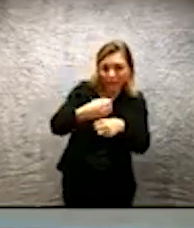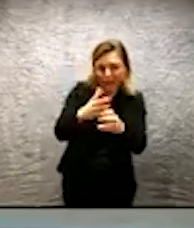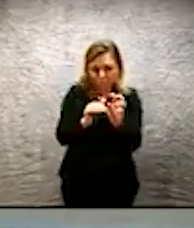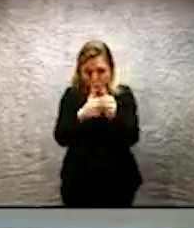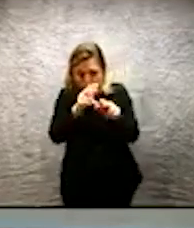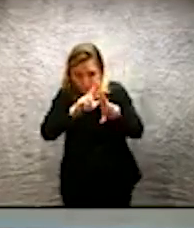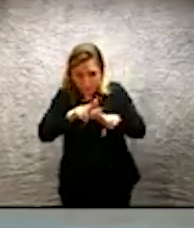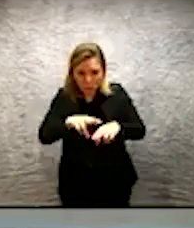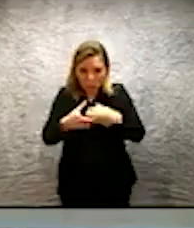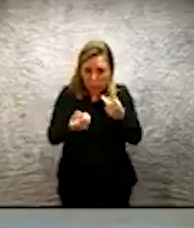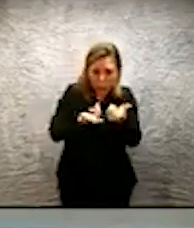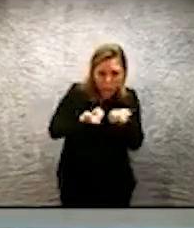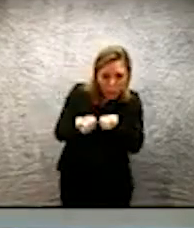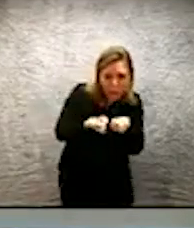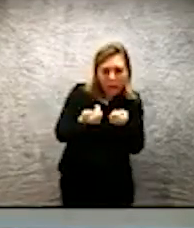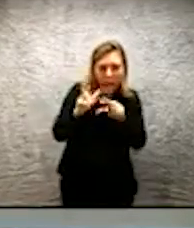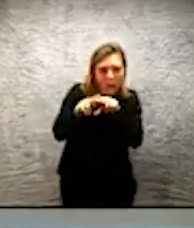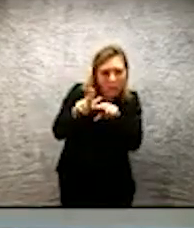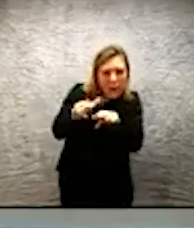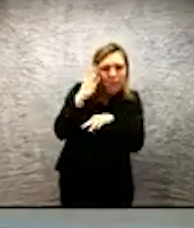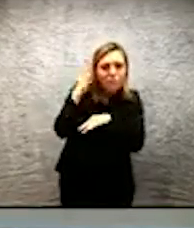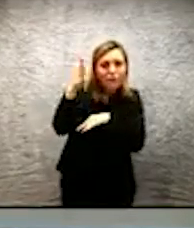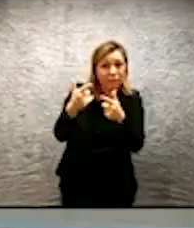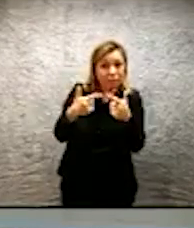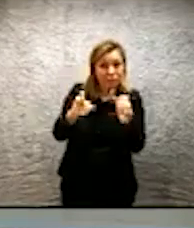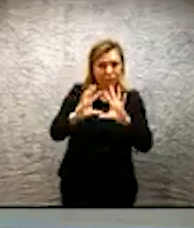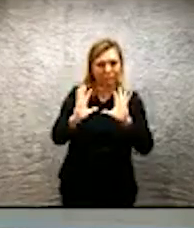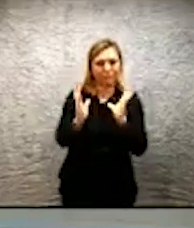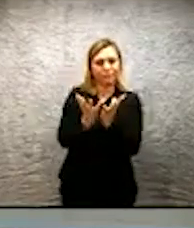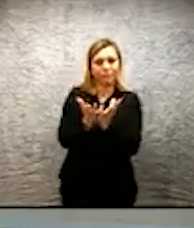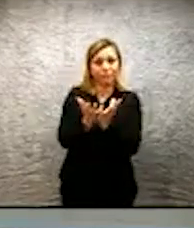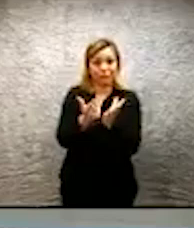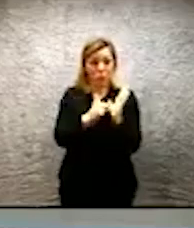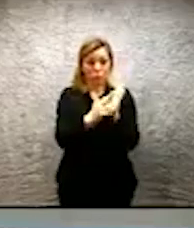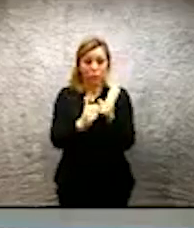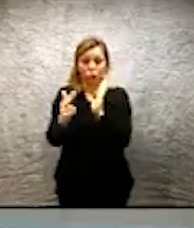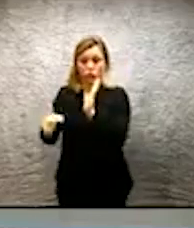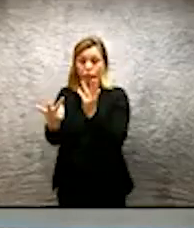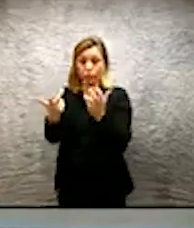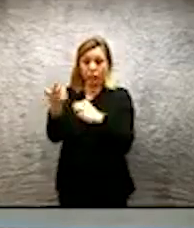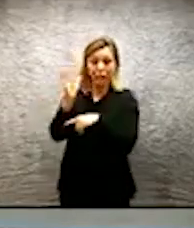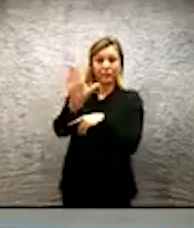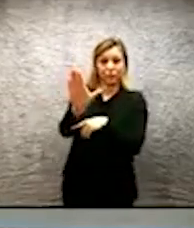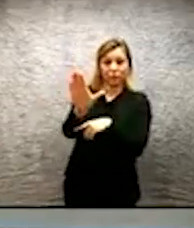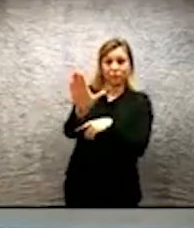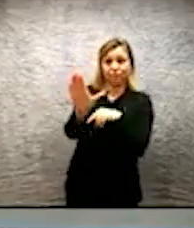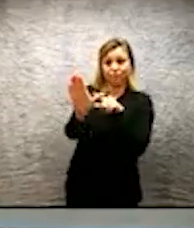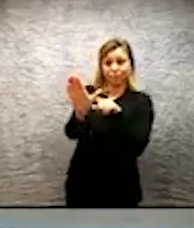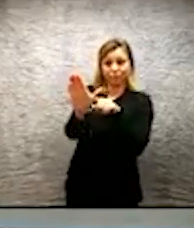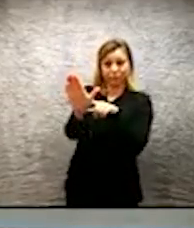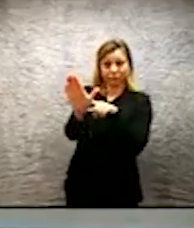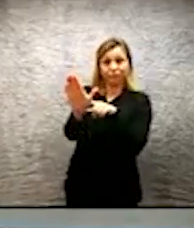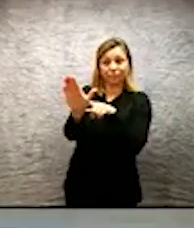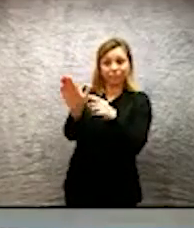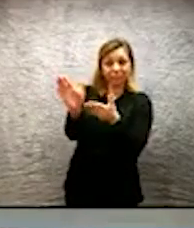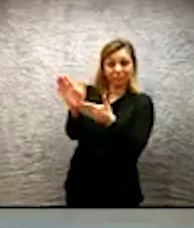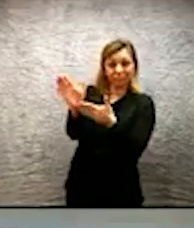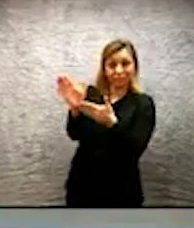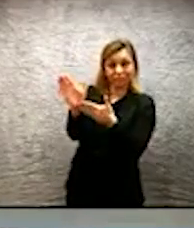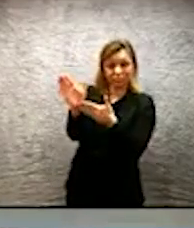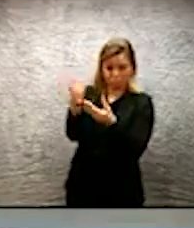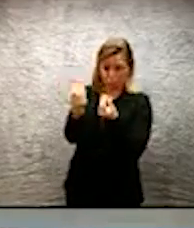maintenance. Donc, pour vous présenter cette convention, donc c'est une convention qui va naturellement permettre